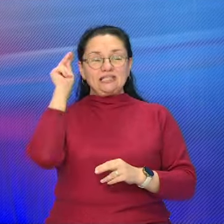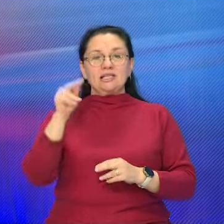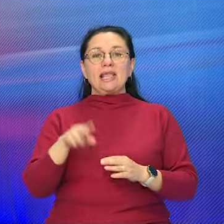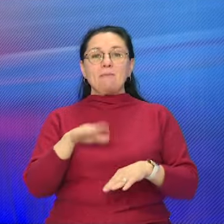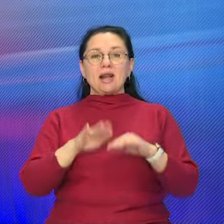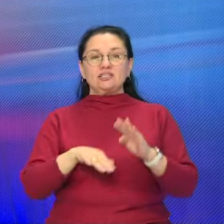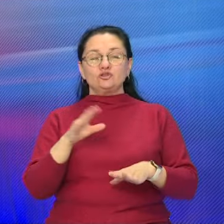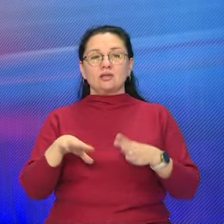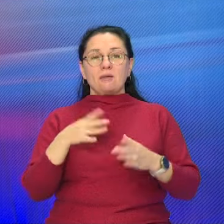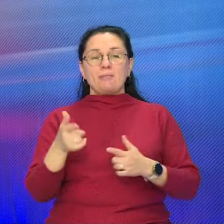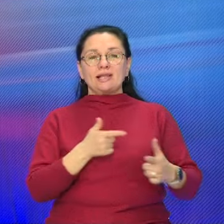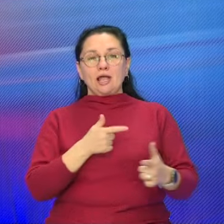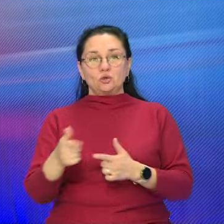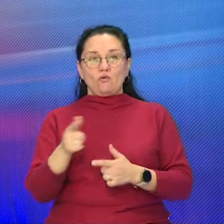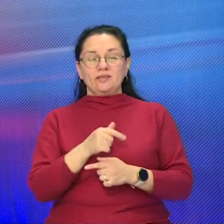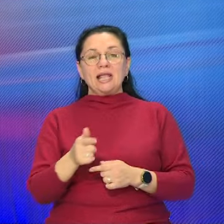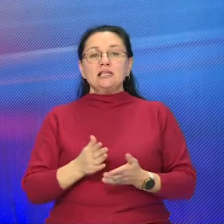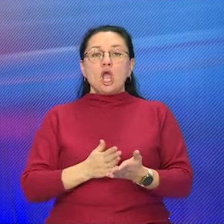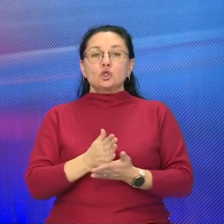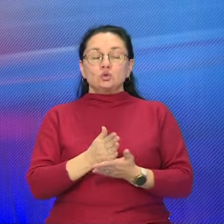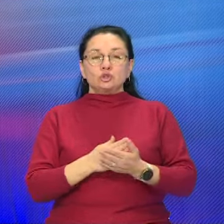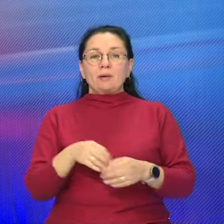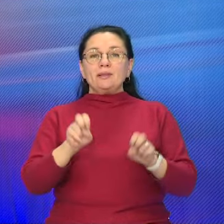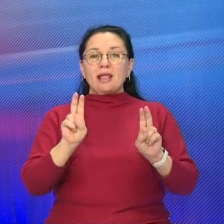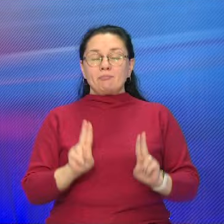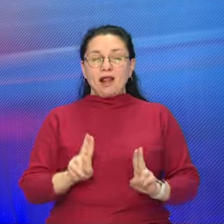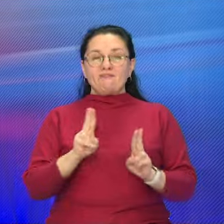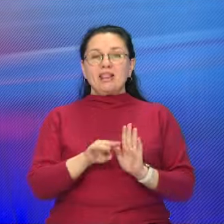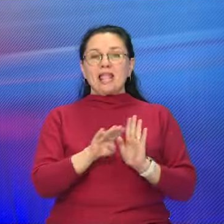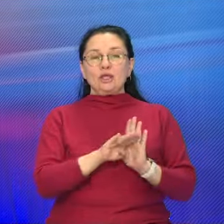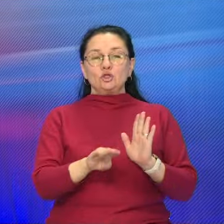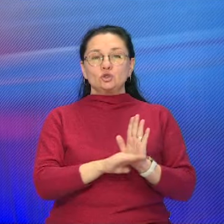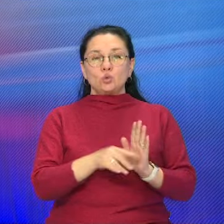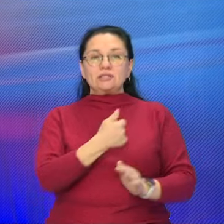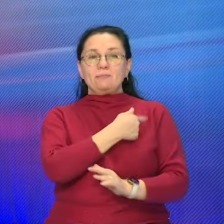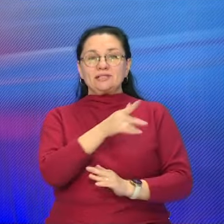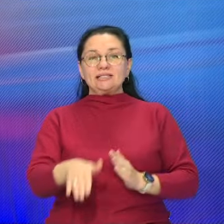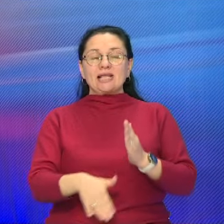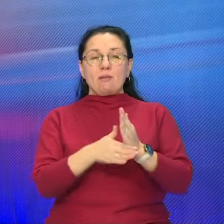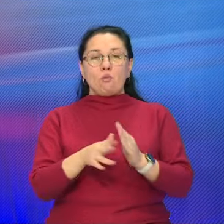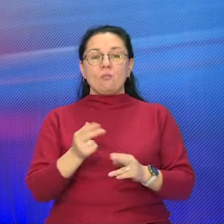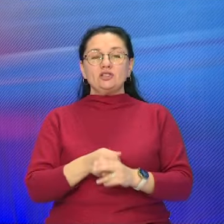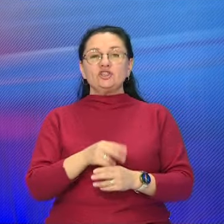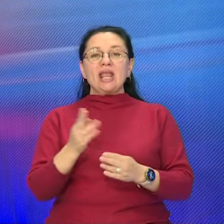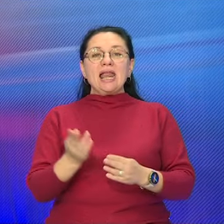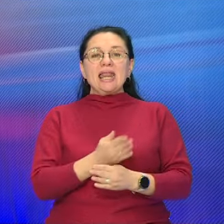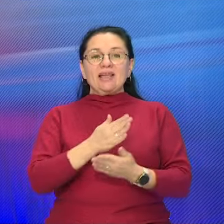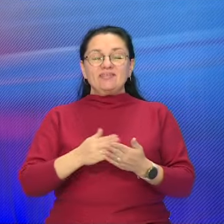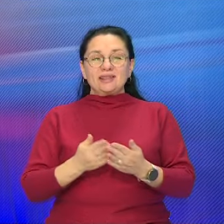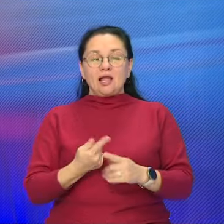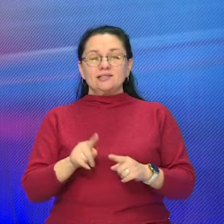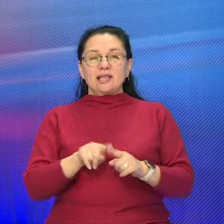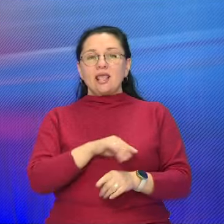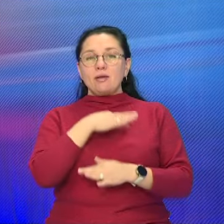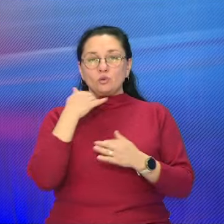подрыхтовки, ахова працы, службовые правила и инструкции, медицинская допомога, ликвидация. Ликвидация аварийной ситуации и